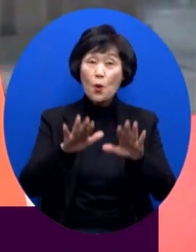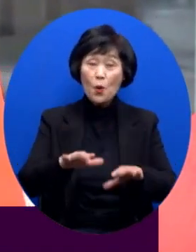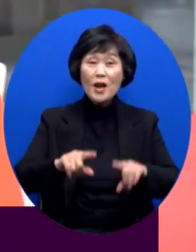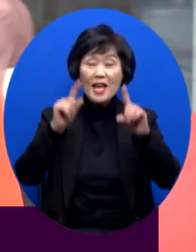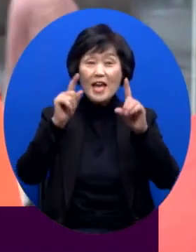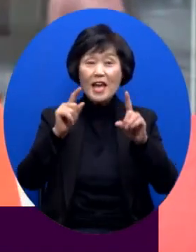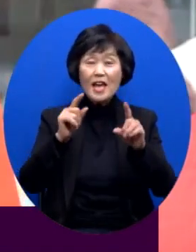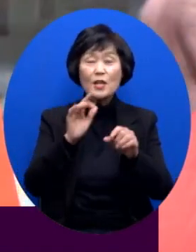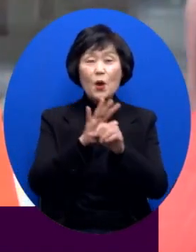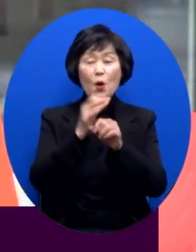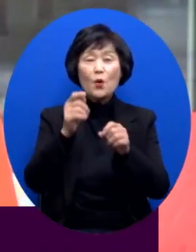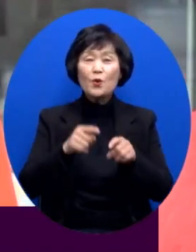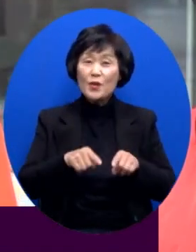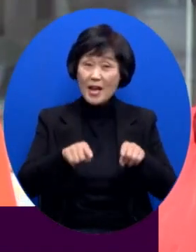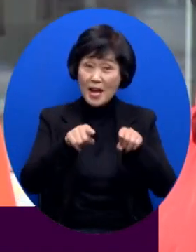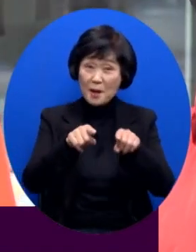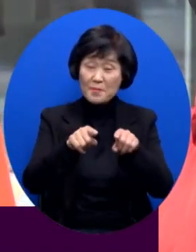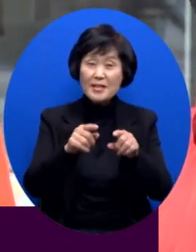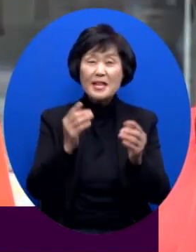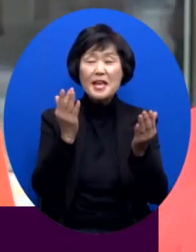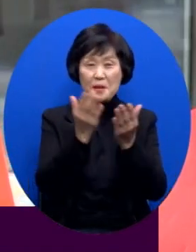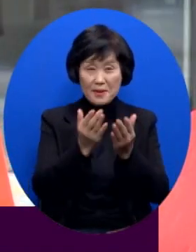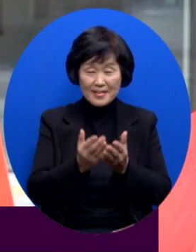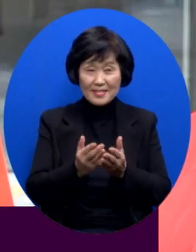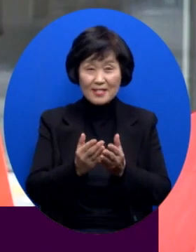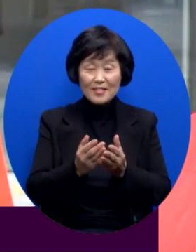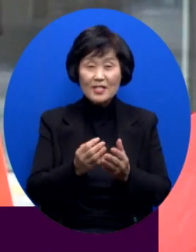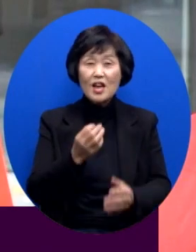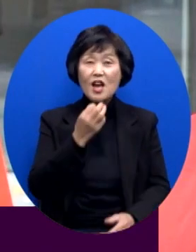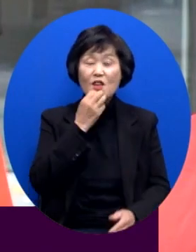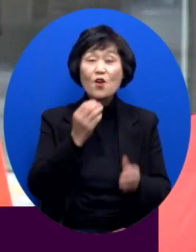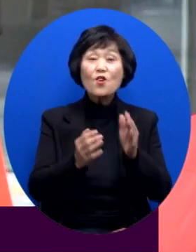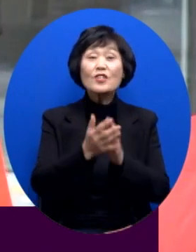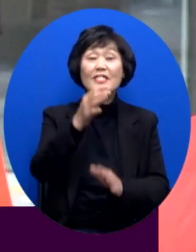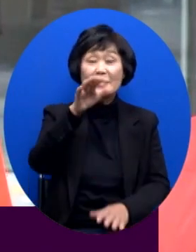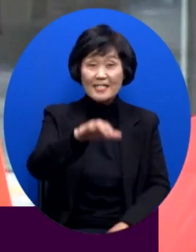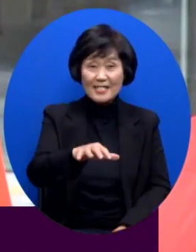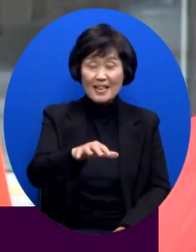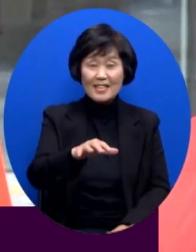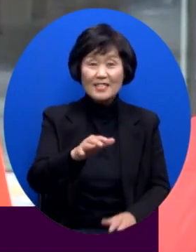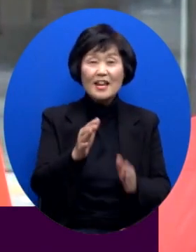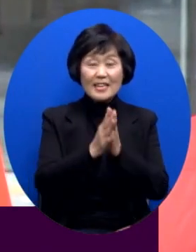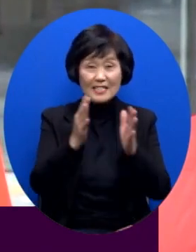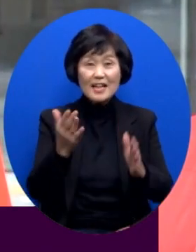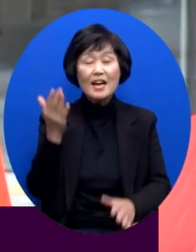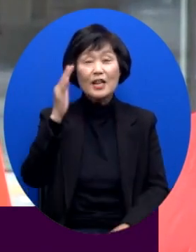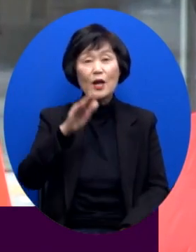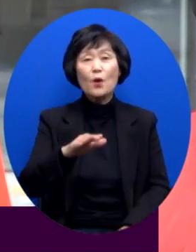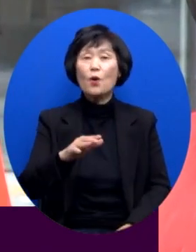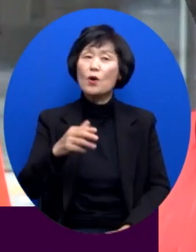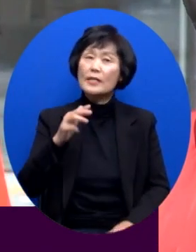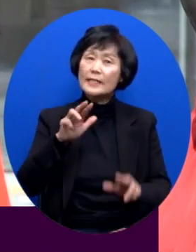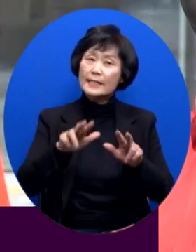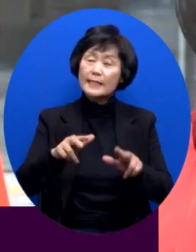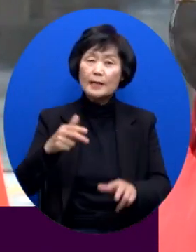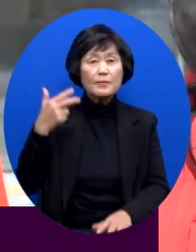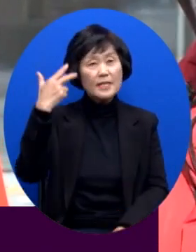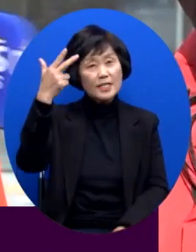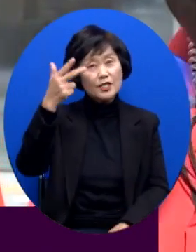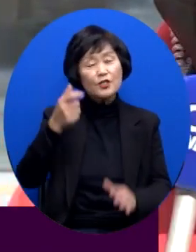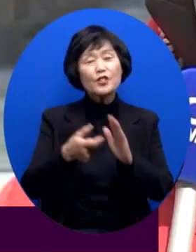거리에서 12월 1일 서울시청 광장에서 시종식을 진행을 했고요. 지금까지 한 일주일 정도 지금 거리 모금을 진행하고